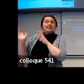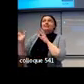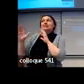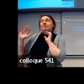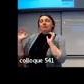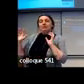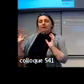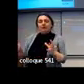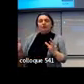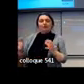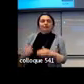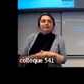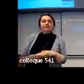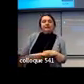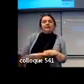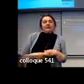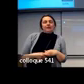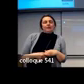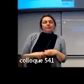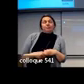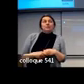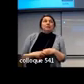c'est vraiment une initiative anglophone.